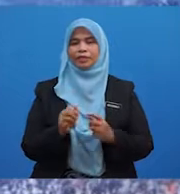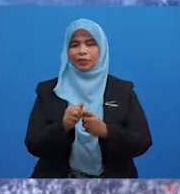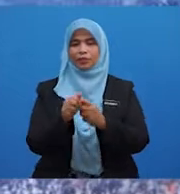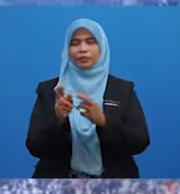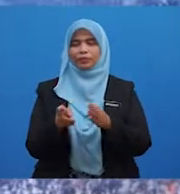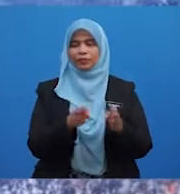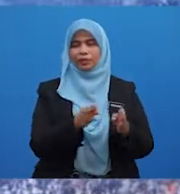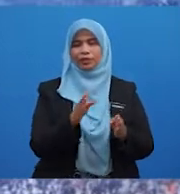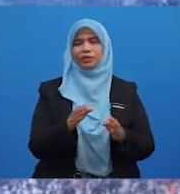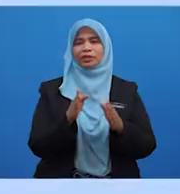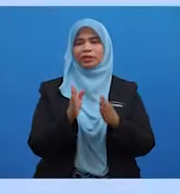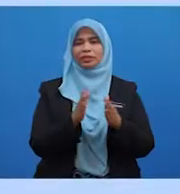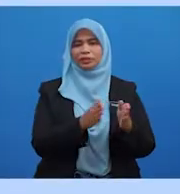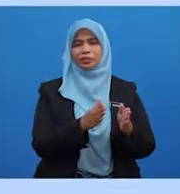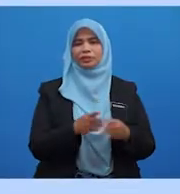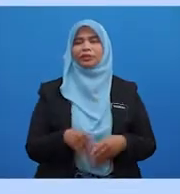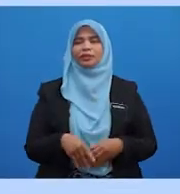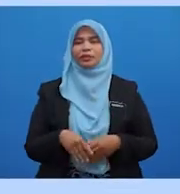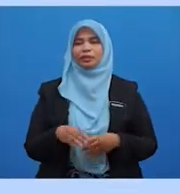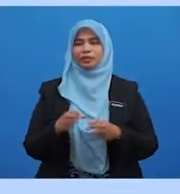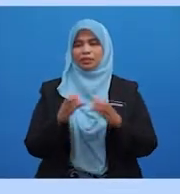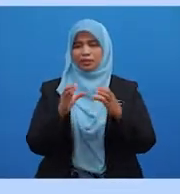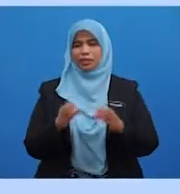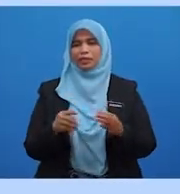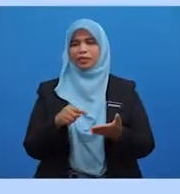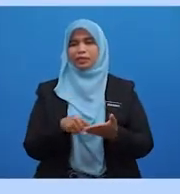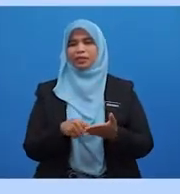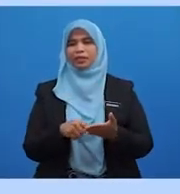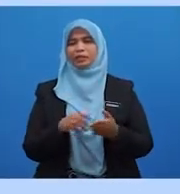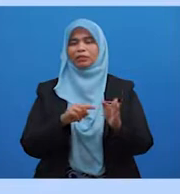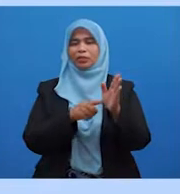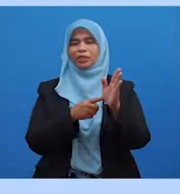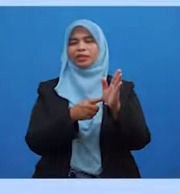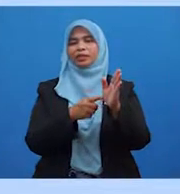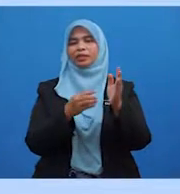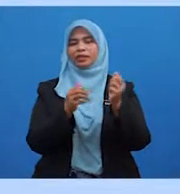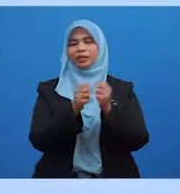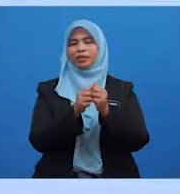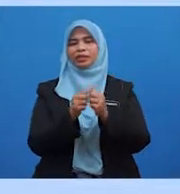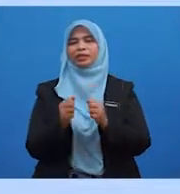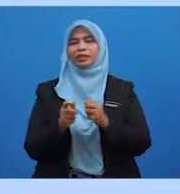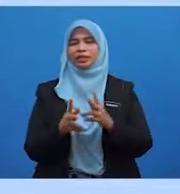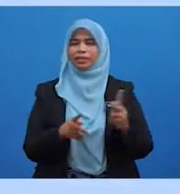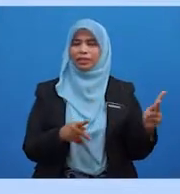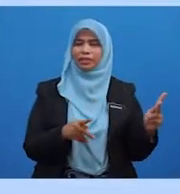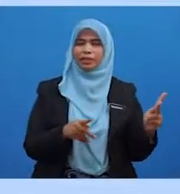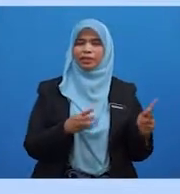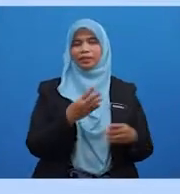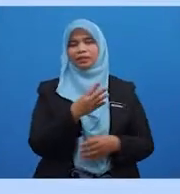yang sistematik. Prosedur ini bermula dari otot tangan kiri dan diikuti oleh tangan